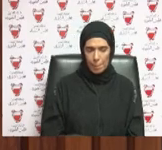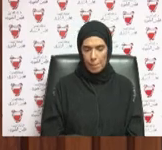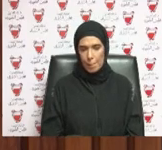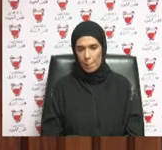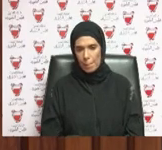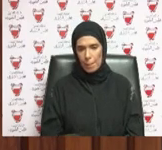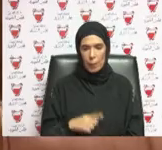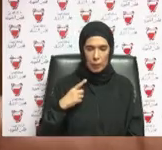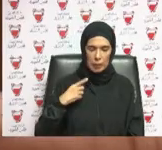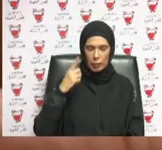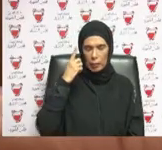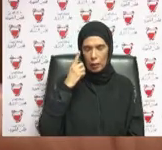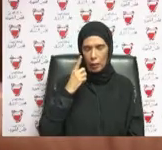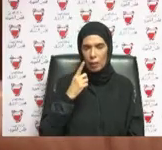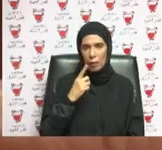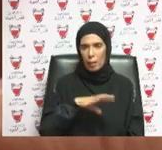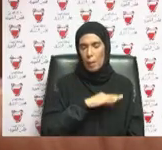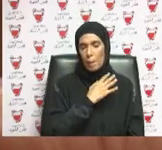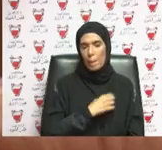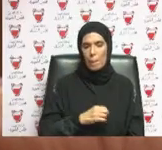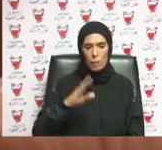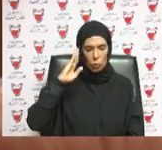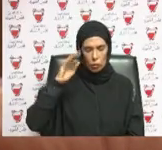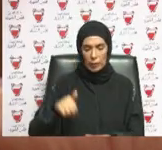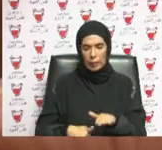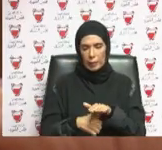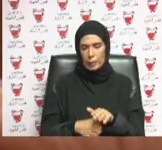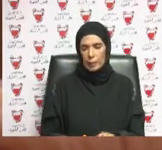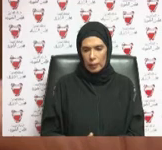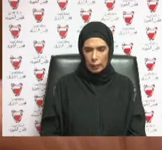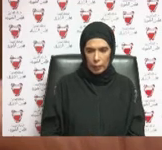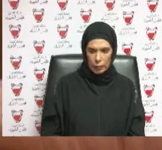بسم الله الرحمن الرحيم. شكرا سيد الرئيس.